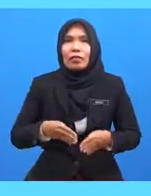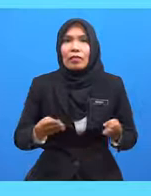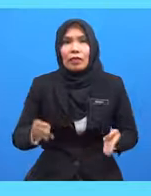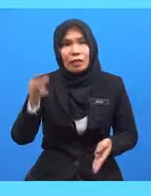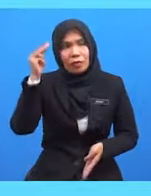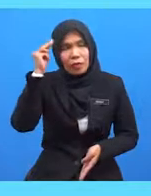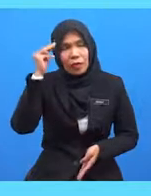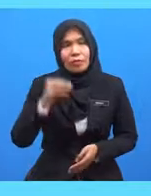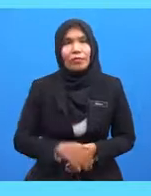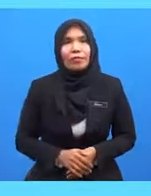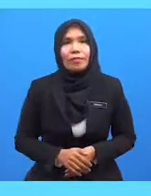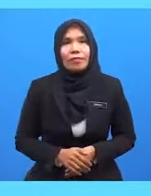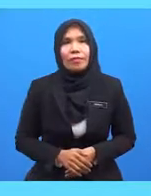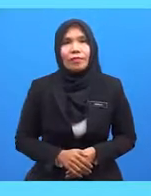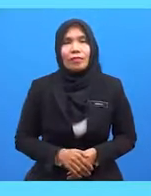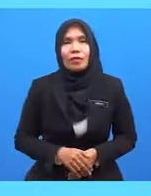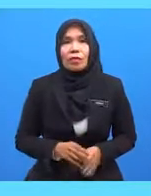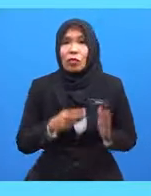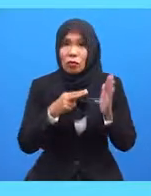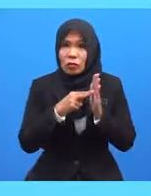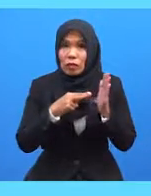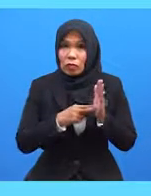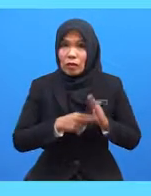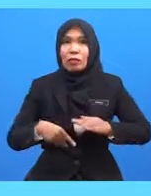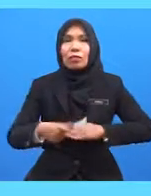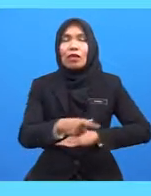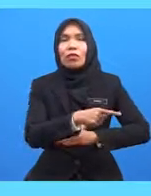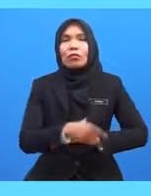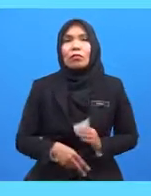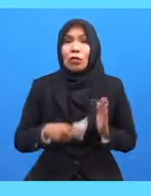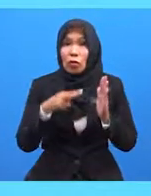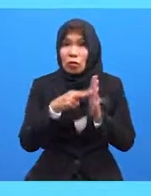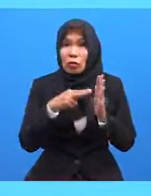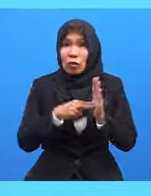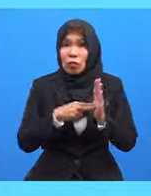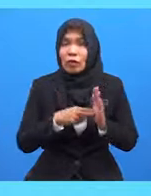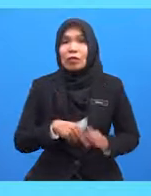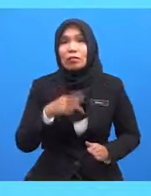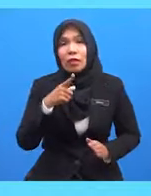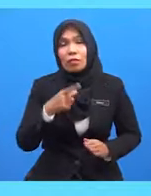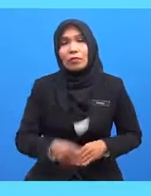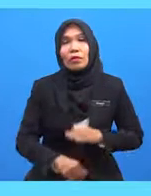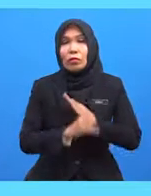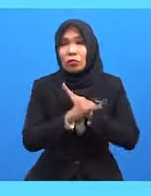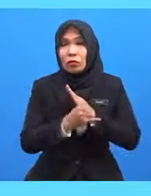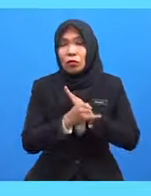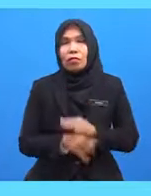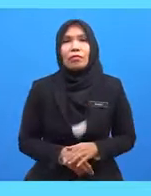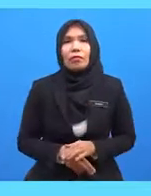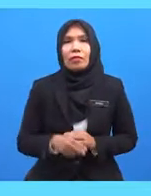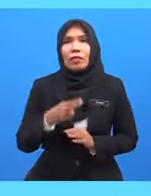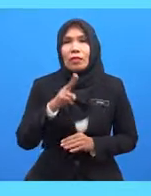Undang-Undang Laut, Undang-Undang Lama Johor, Hukum Kanun Melaka, Hukum